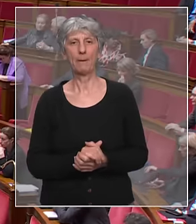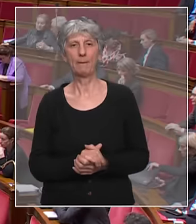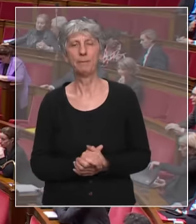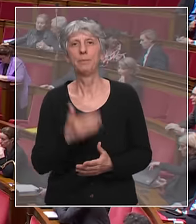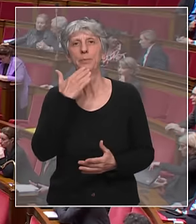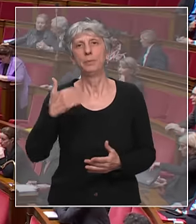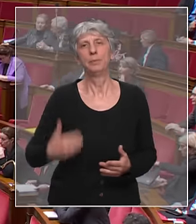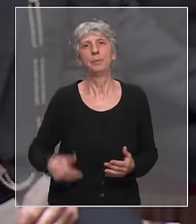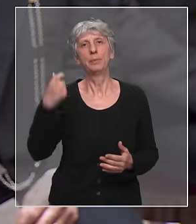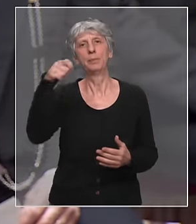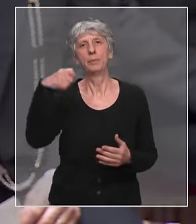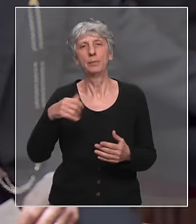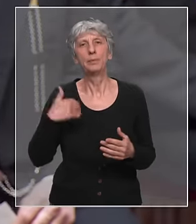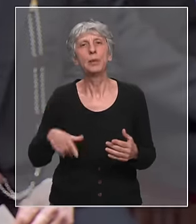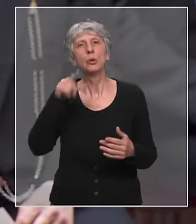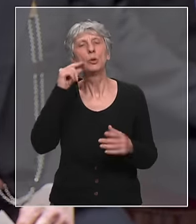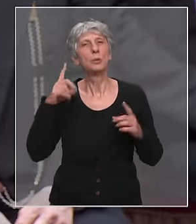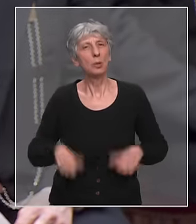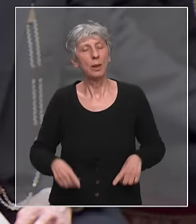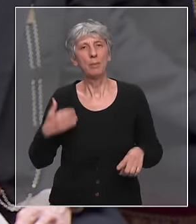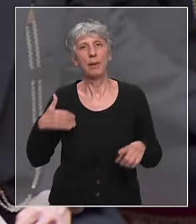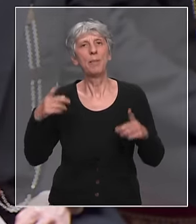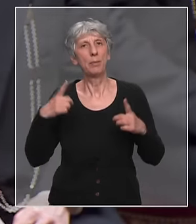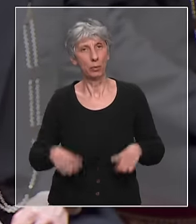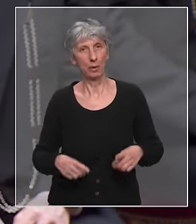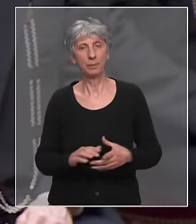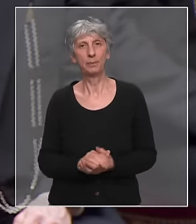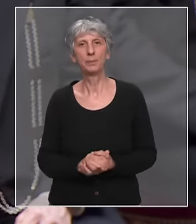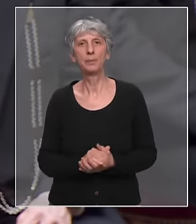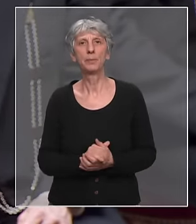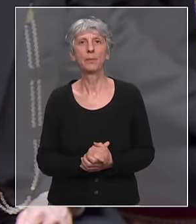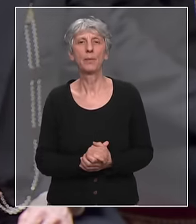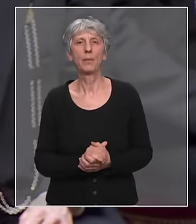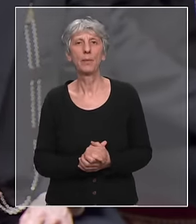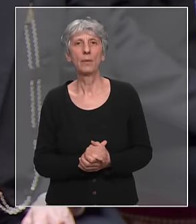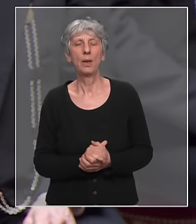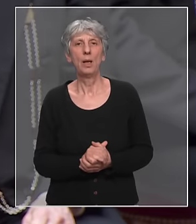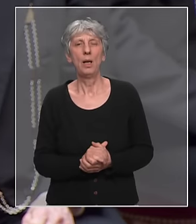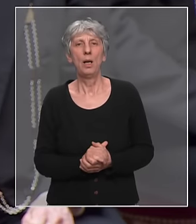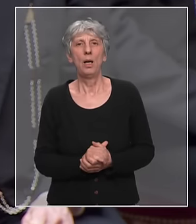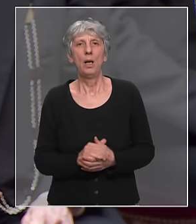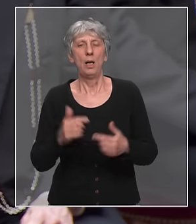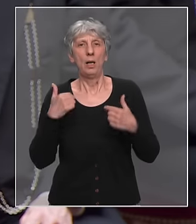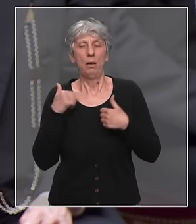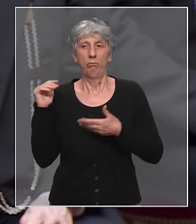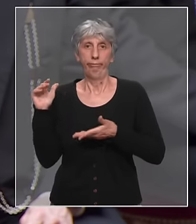Merci, madame la présidente, mesdames et messieurs les députés, madame la députée Virginie Lanleau. Je vais vous restituer ici le